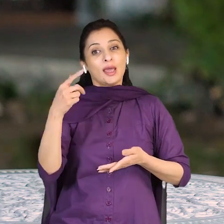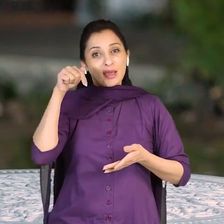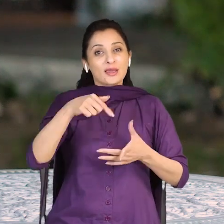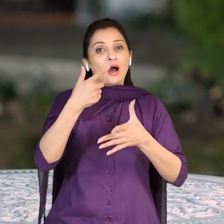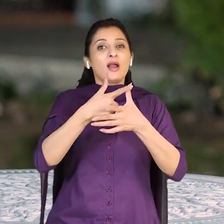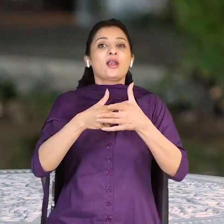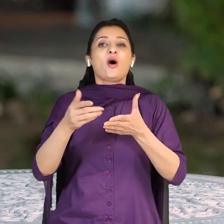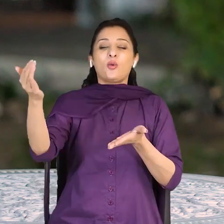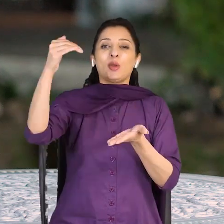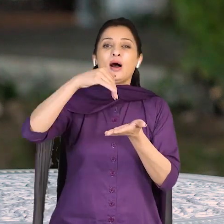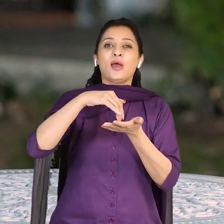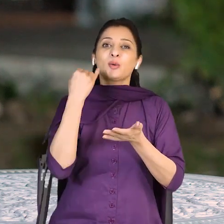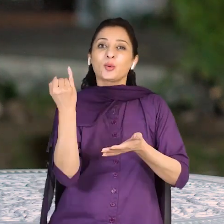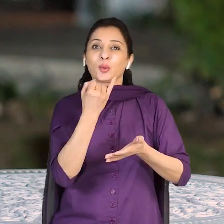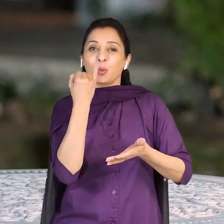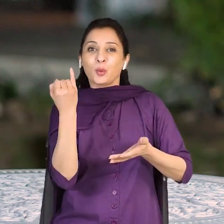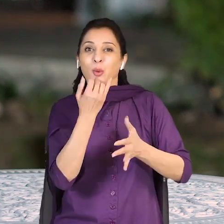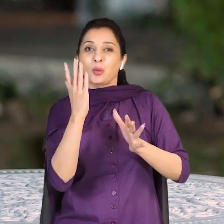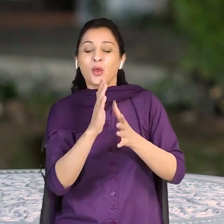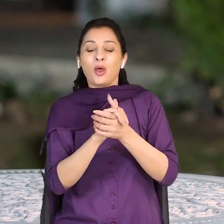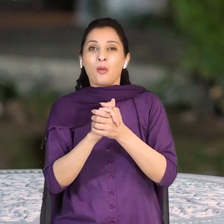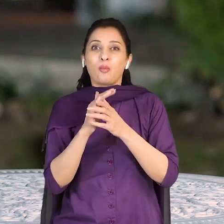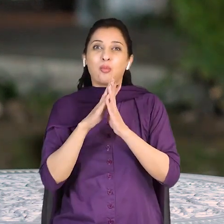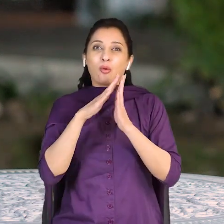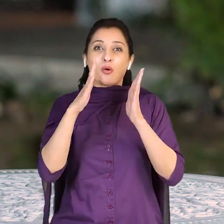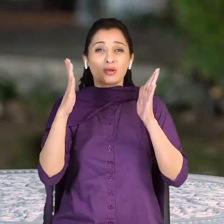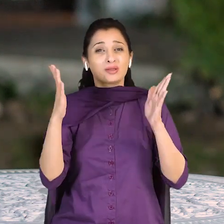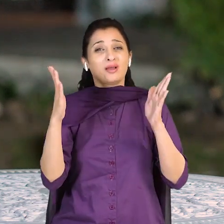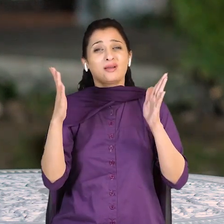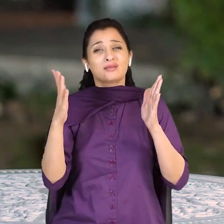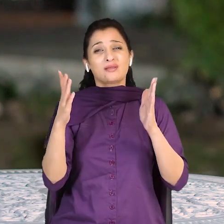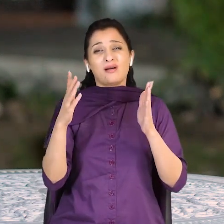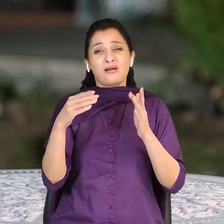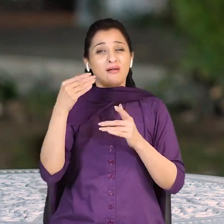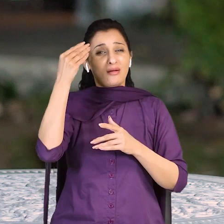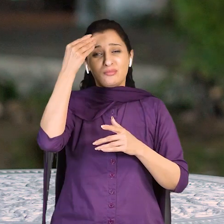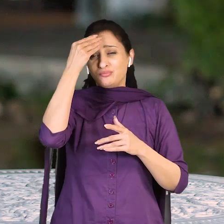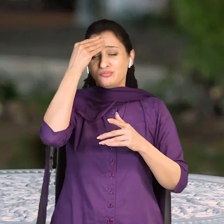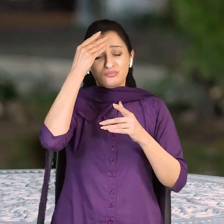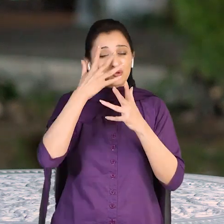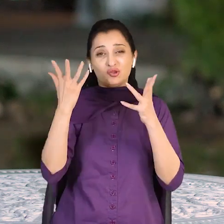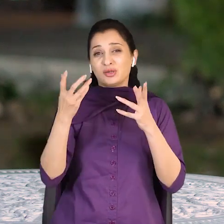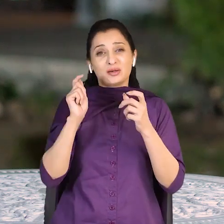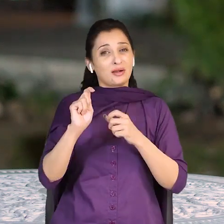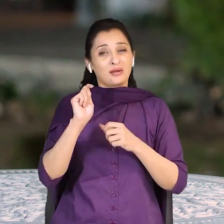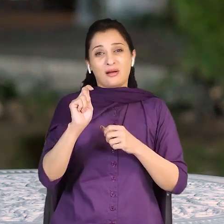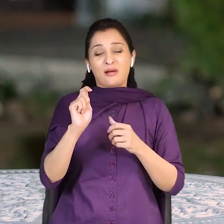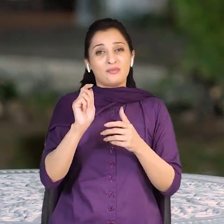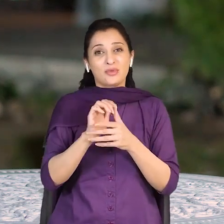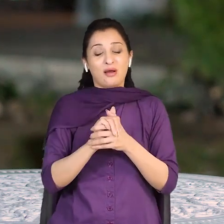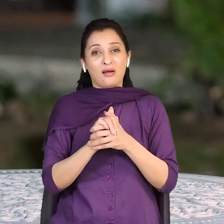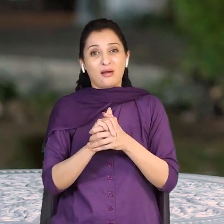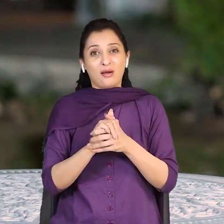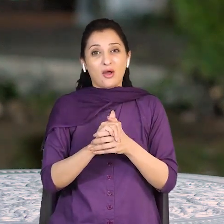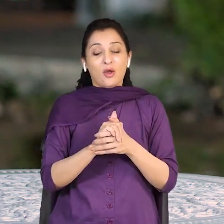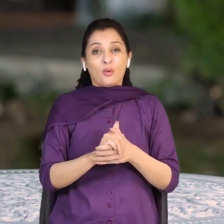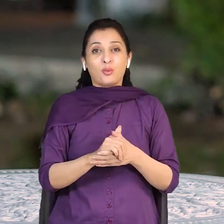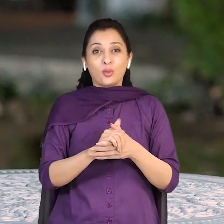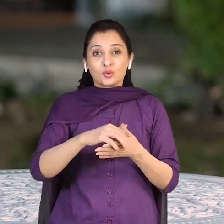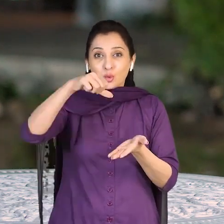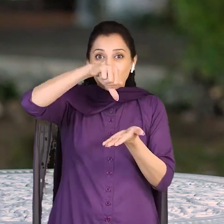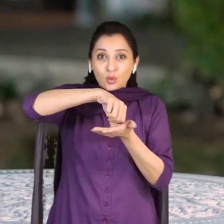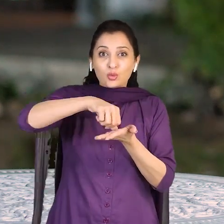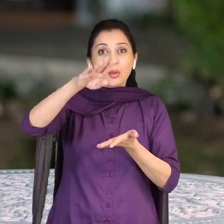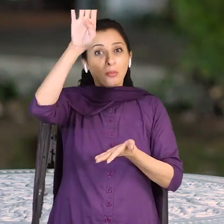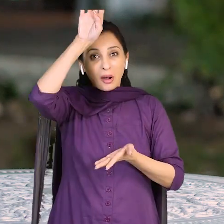बहुत एक लंबा सिलसिला था रेकी का, कोई 3-4 महीने ये सिलसिला चलता रहा।